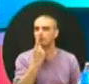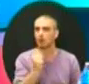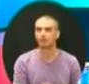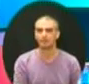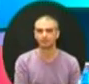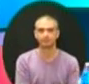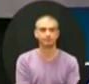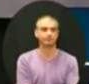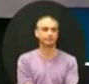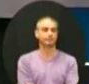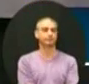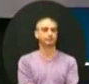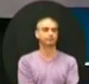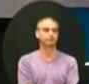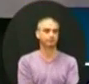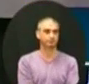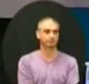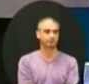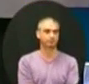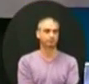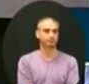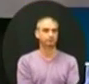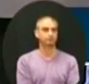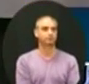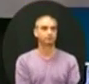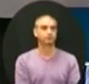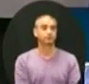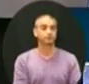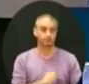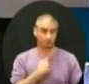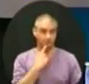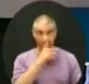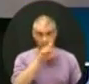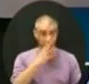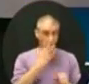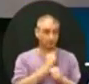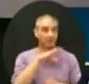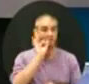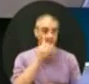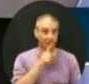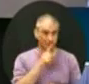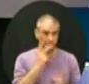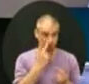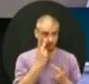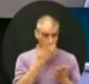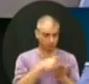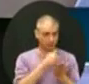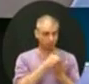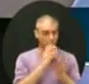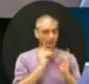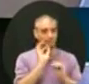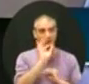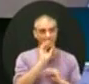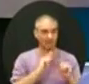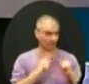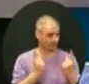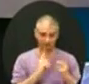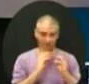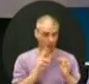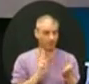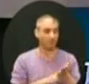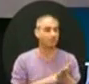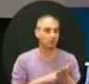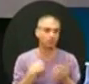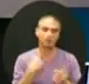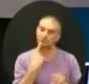לו? הייתי אומר לו, אם הוא היה נבחר, כלומר, ממשיך בדרך אחרת ולא בדרך